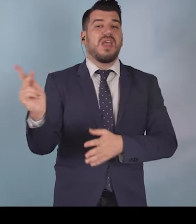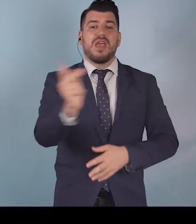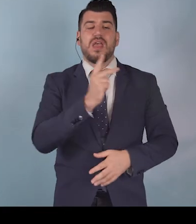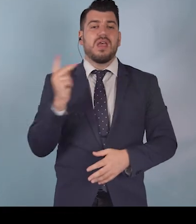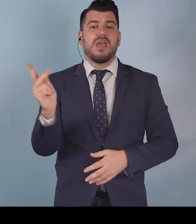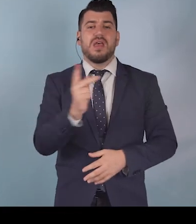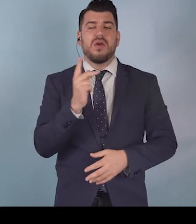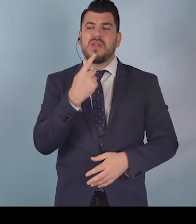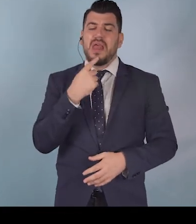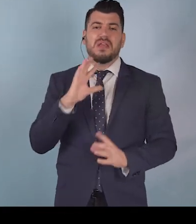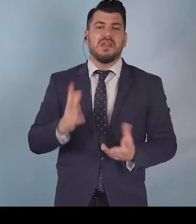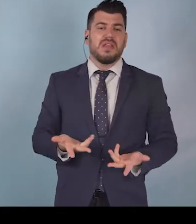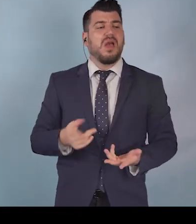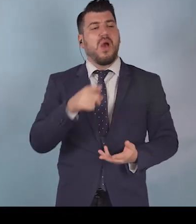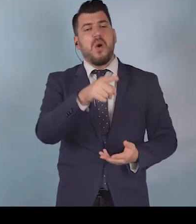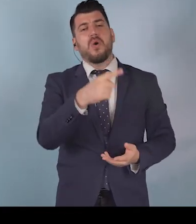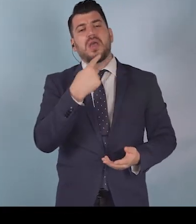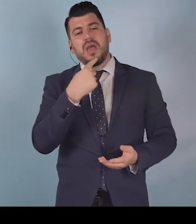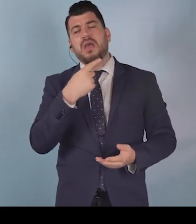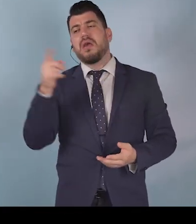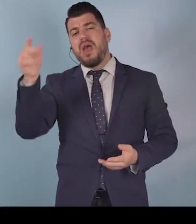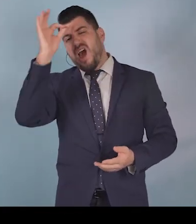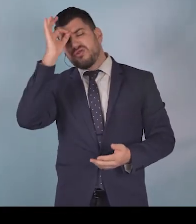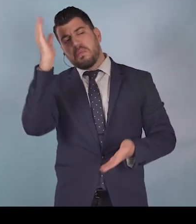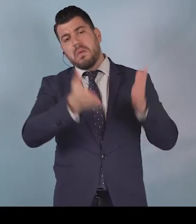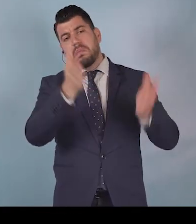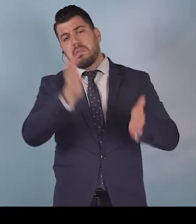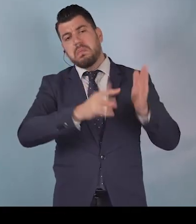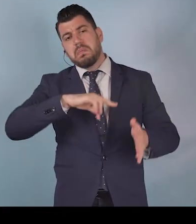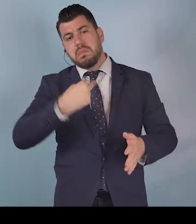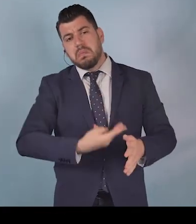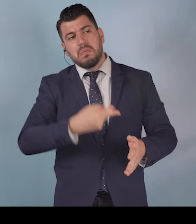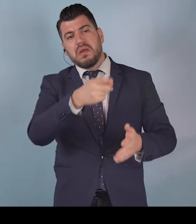η αίσθηση ότι εντάξει, ομοφοβικό, τρανσφοβικό περιστατικό πέρασε και δεν άγγιξε.